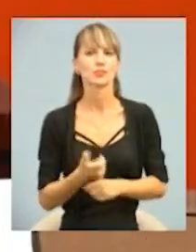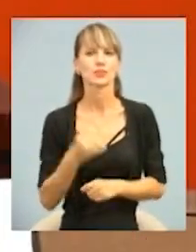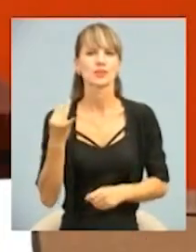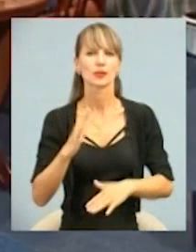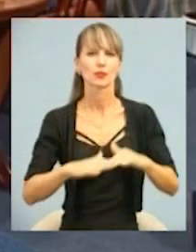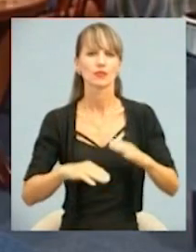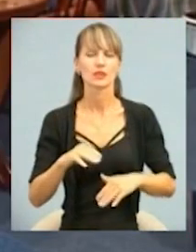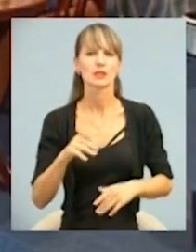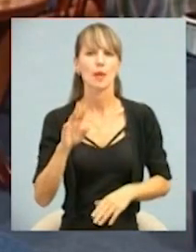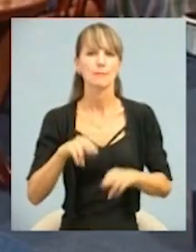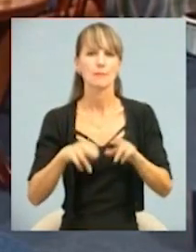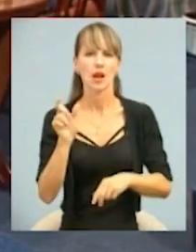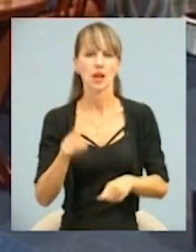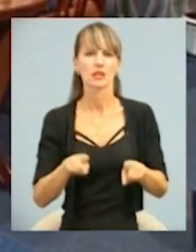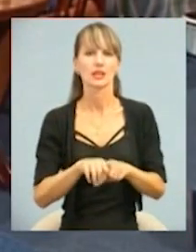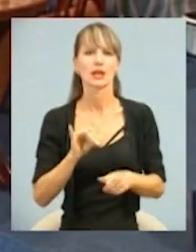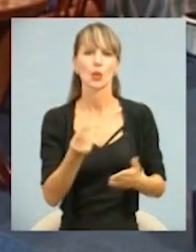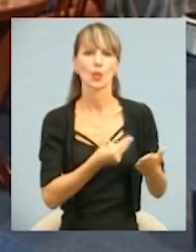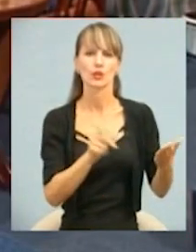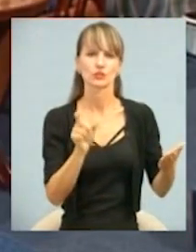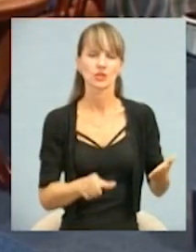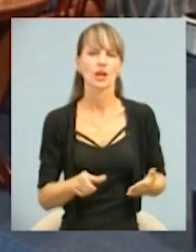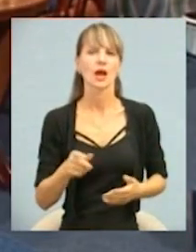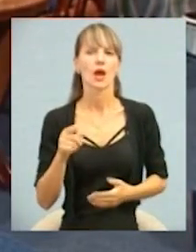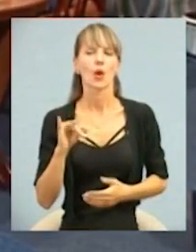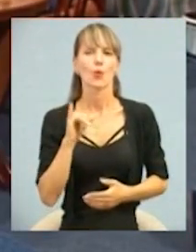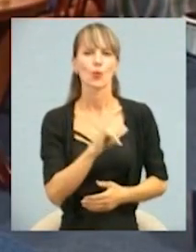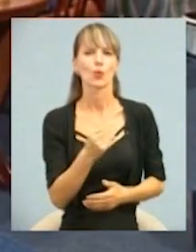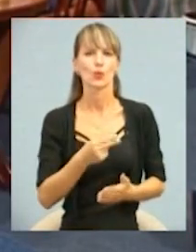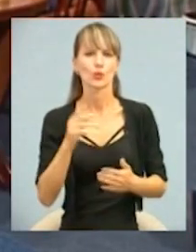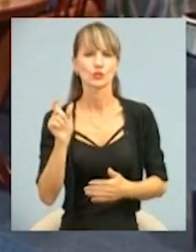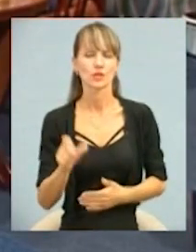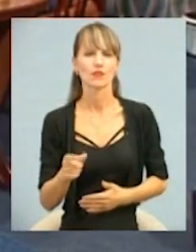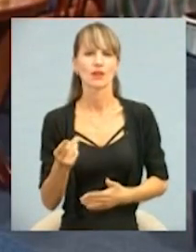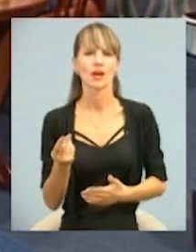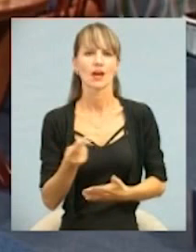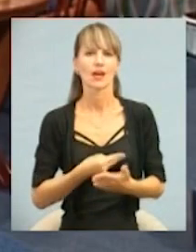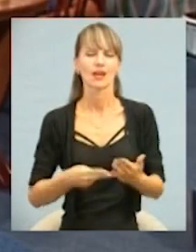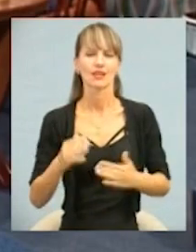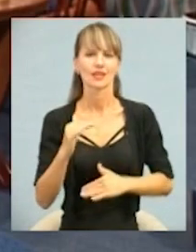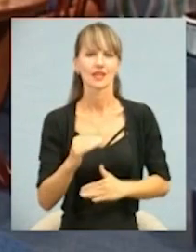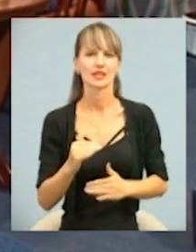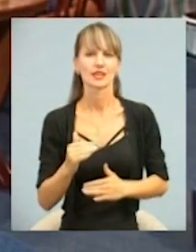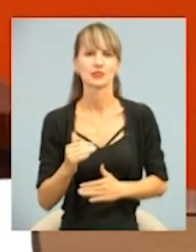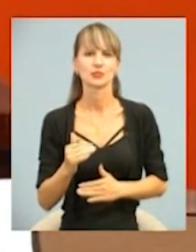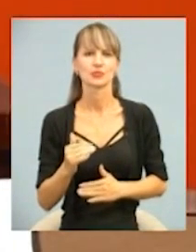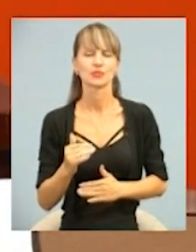цікава професія маляра, так само, як і художника. Але у художників, звичайно, картини, да, картини вивішують. Вони маленькі